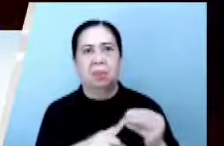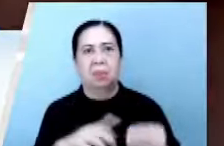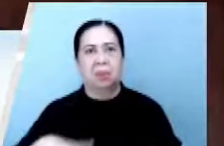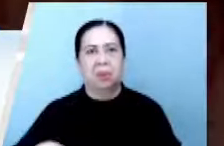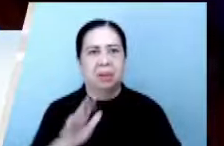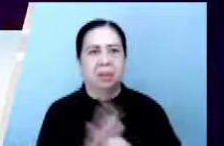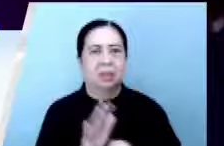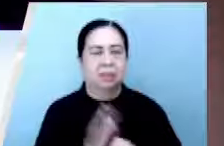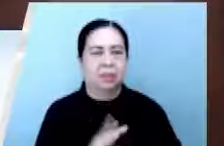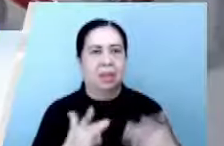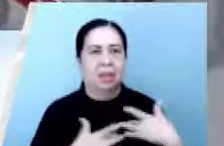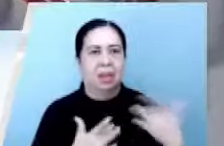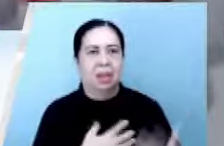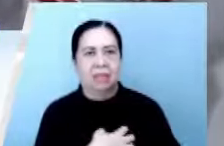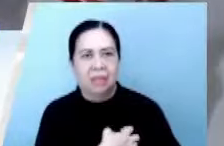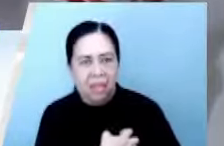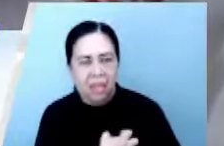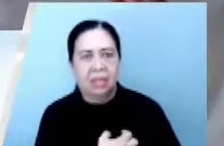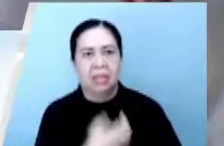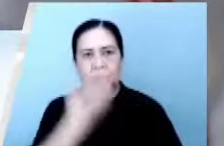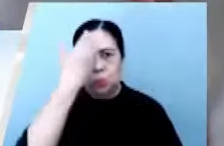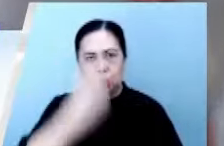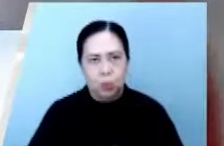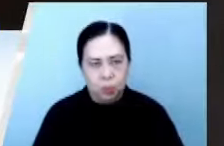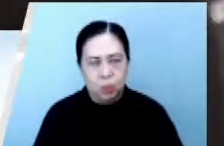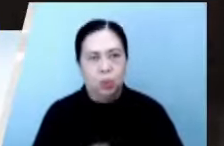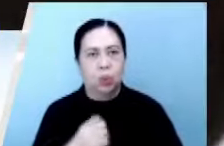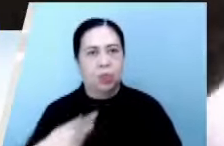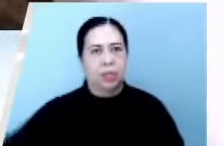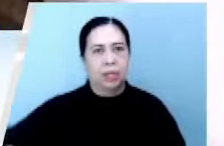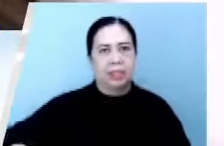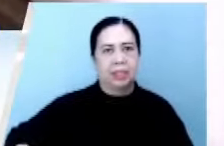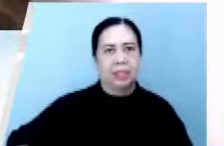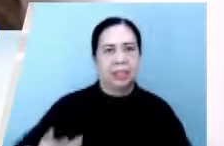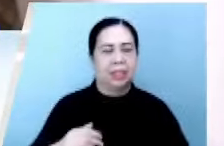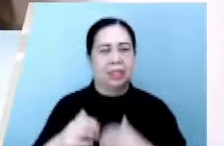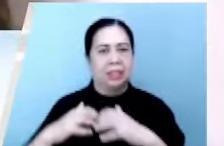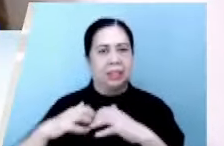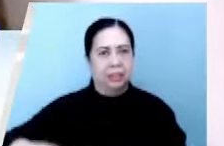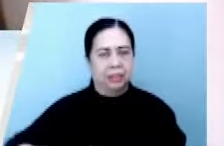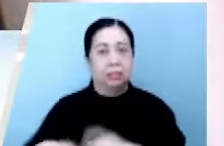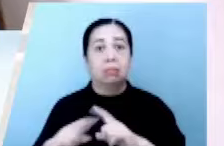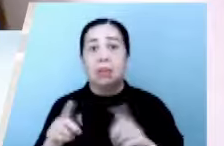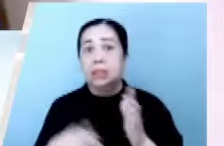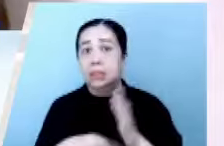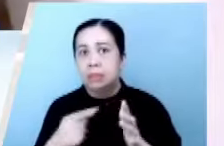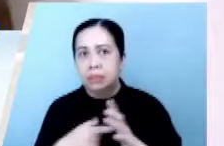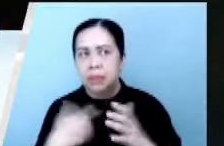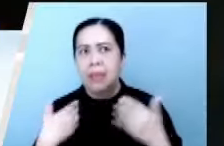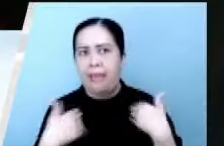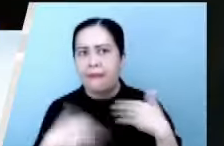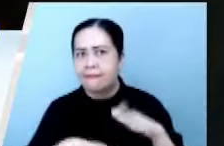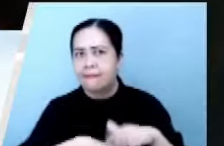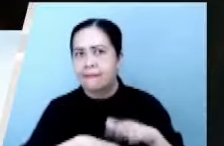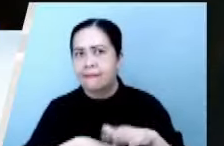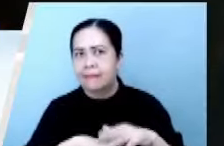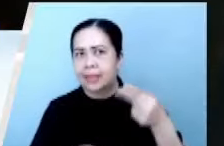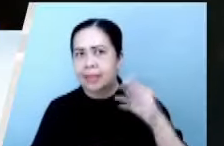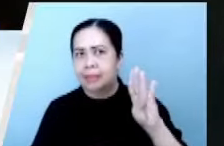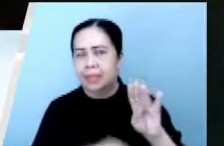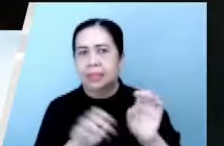attack o stroke o kaya kidney failure. Pero minsan, may early warning ang alta presyon gaya ng